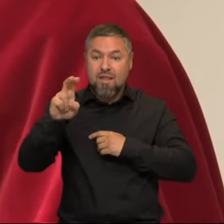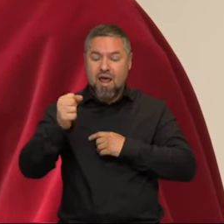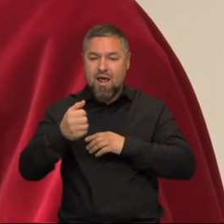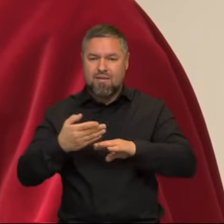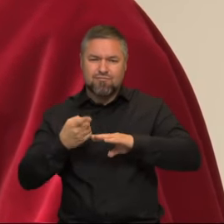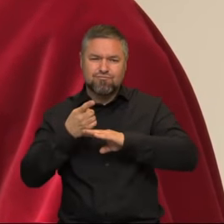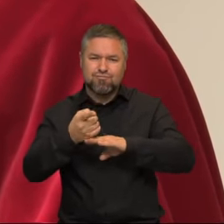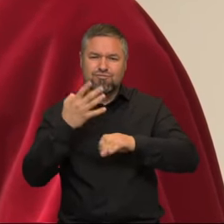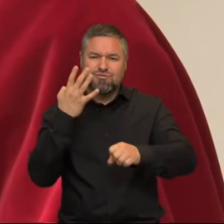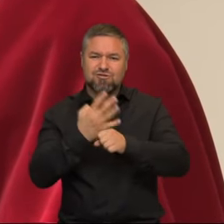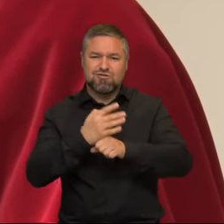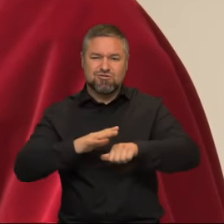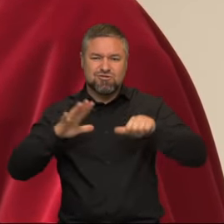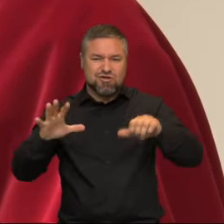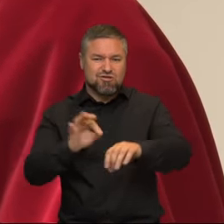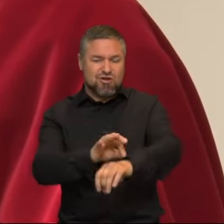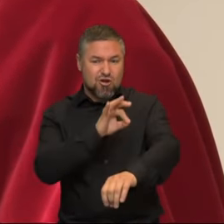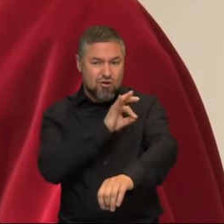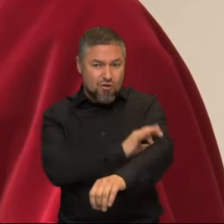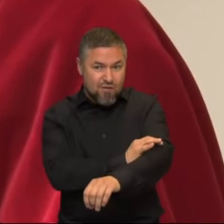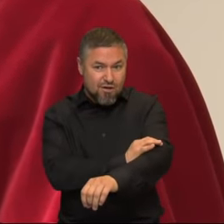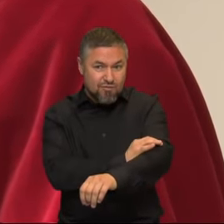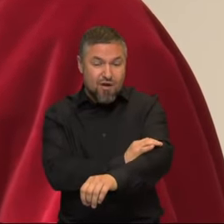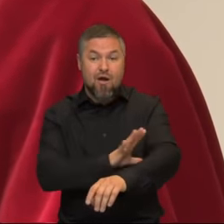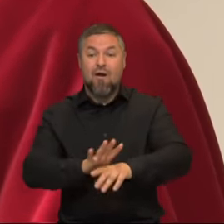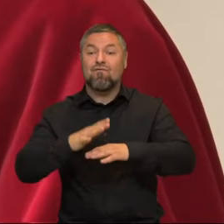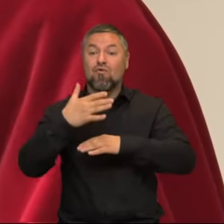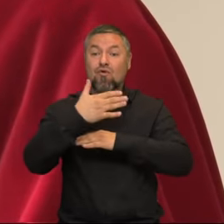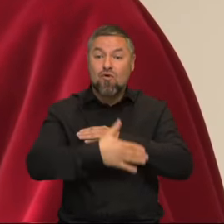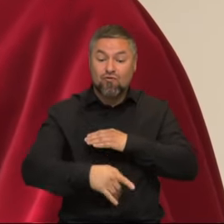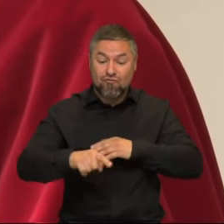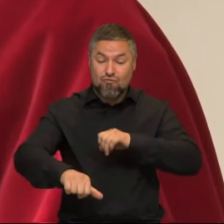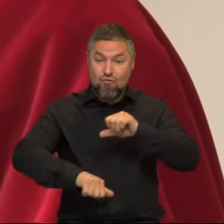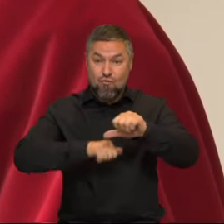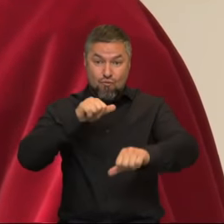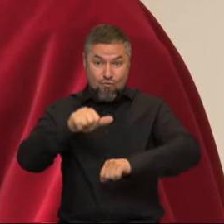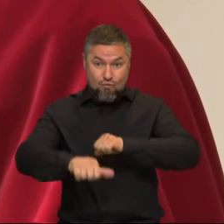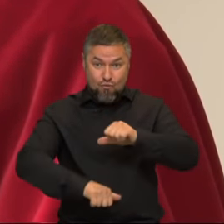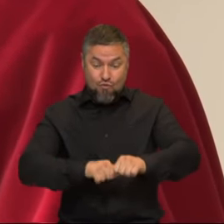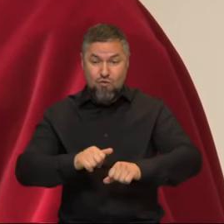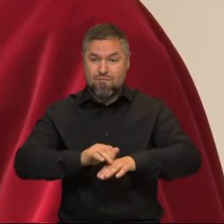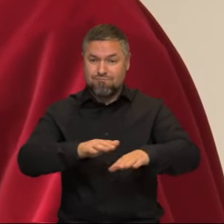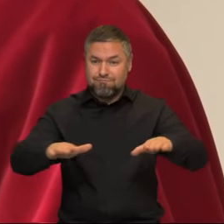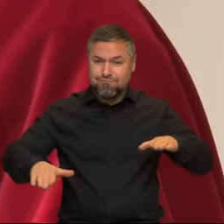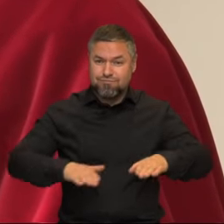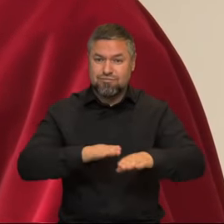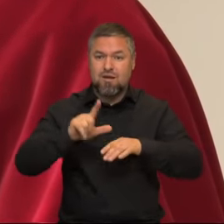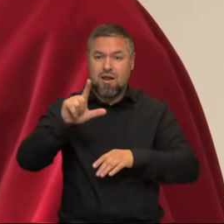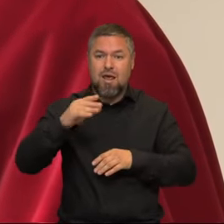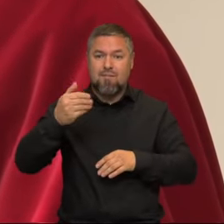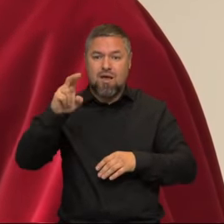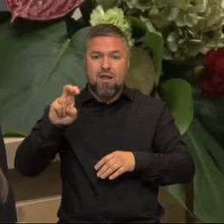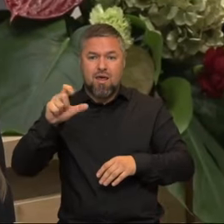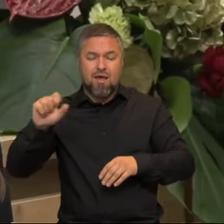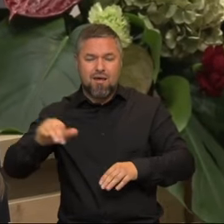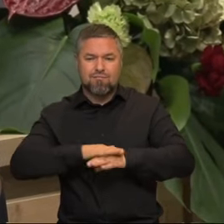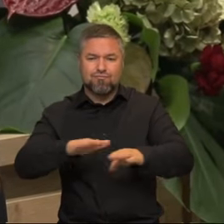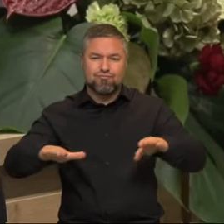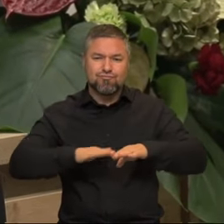wpław 46 km. I wreszcie w tym roku przepłynęła kanał La Manche, płynąc bez